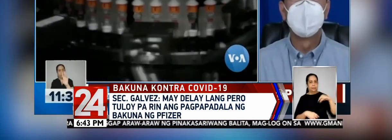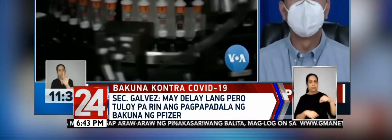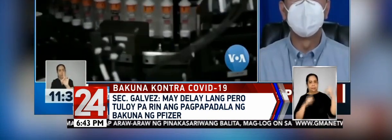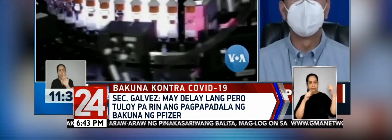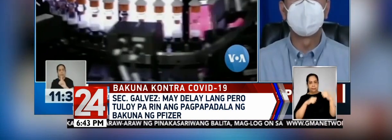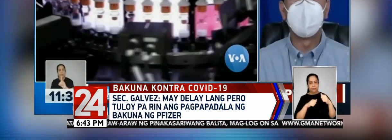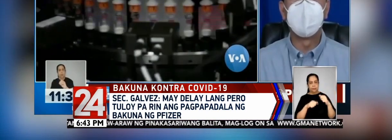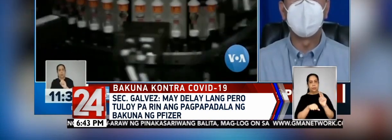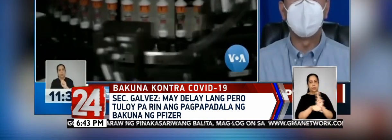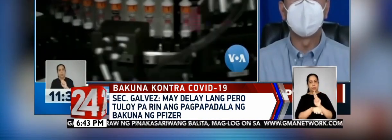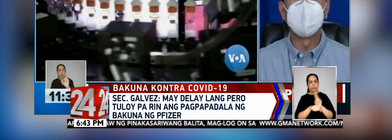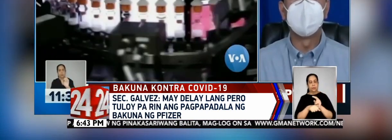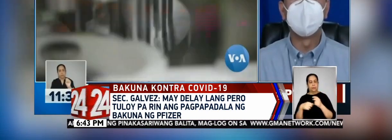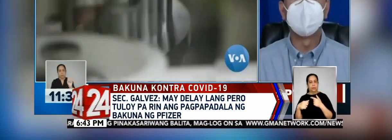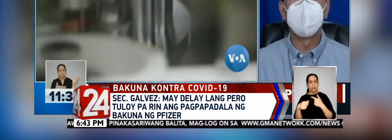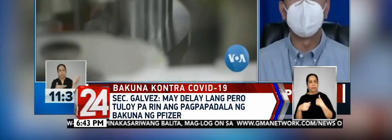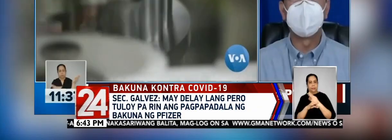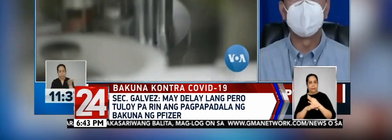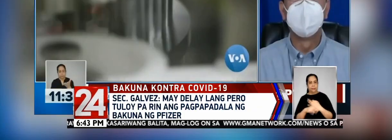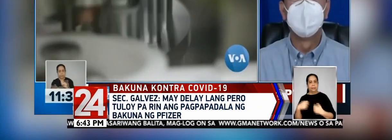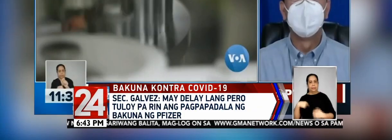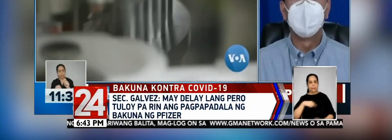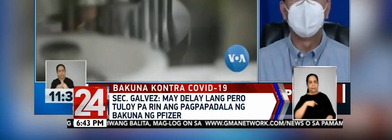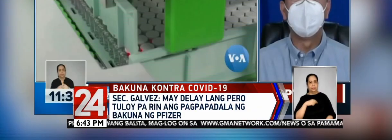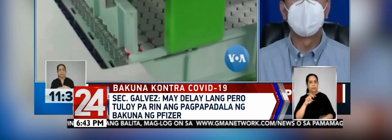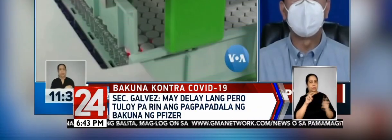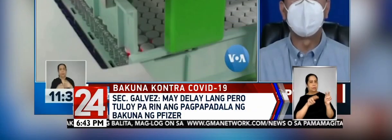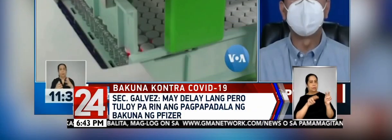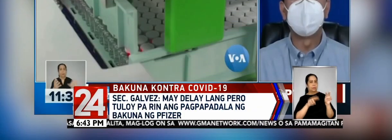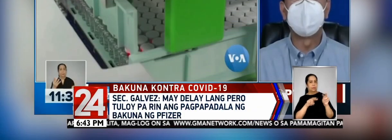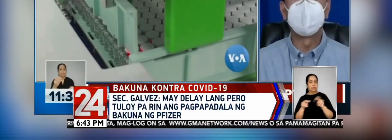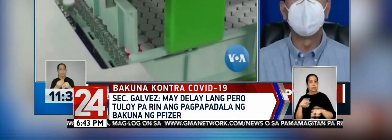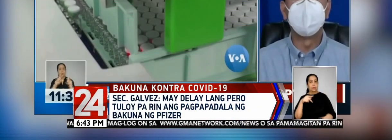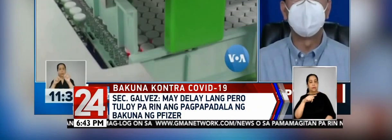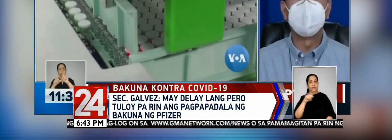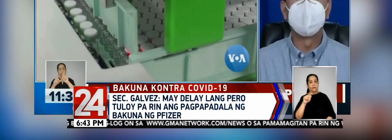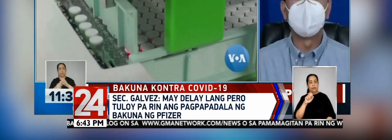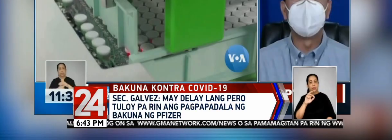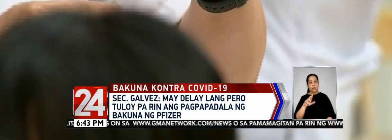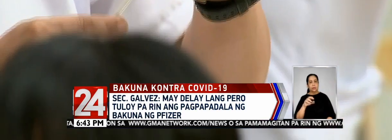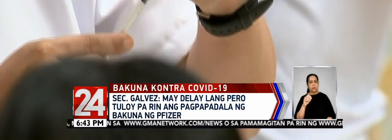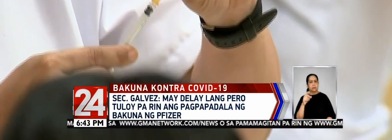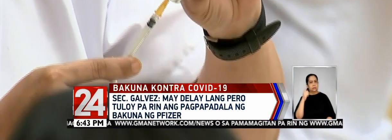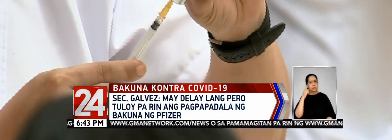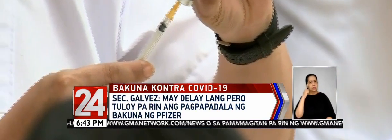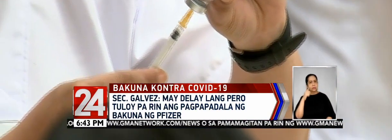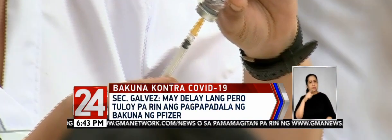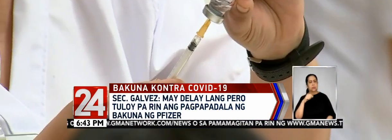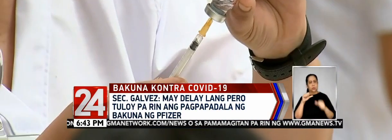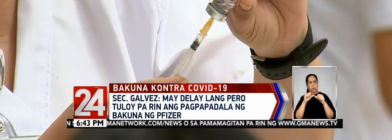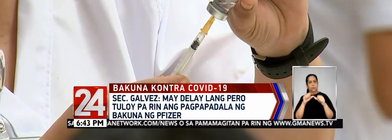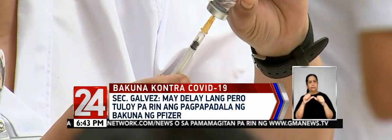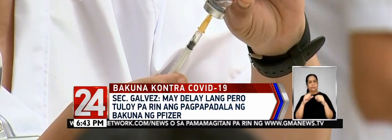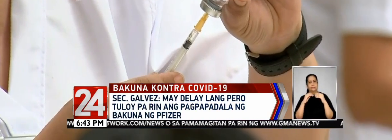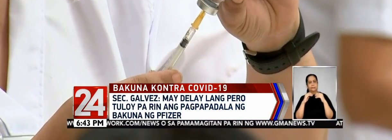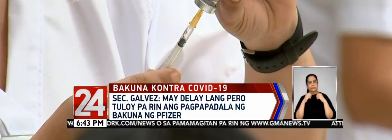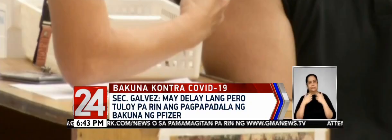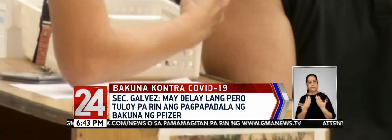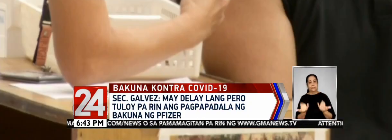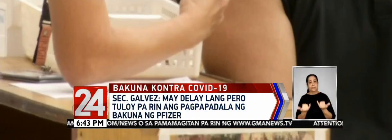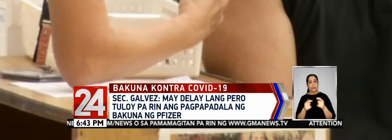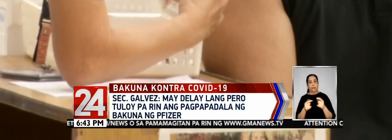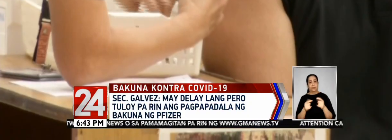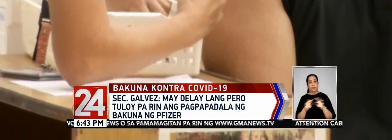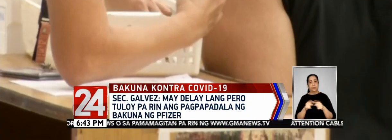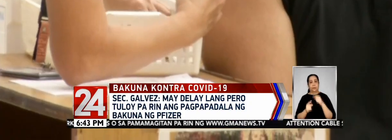namin. So sa nakikita ko yung Pfizer, most likely po matutuloy po yun. Sa ngayon din sabi ng gobyerno